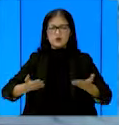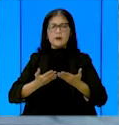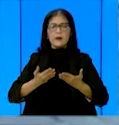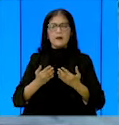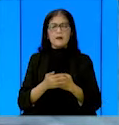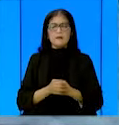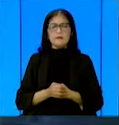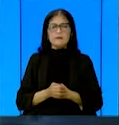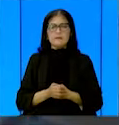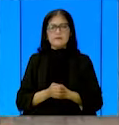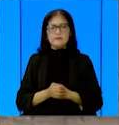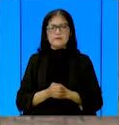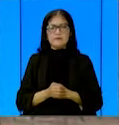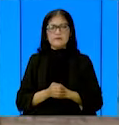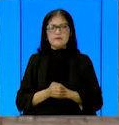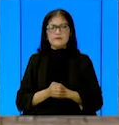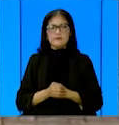sosial.